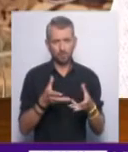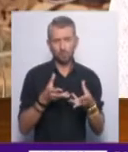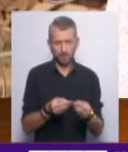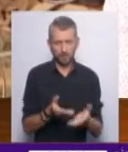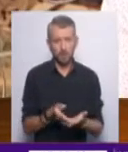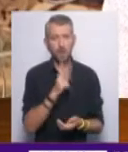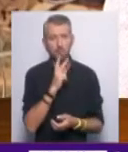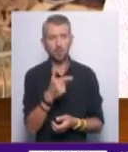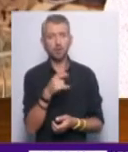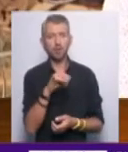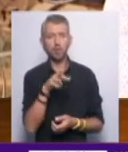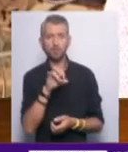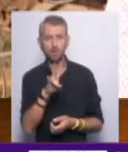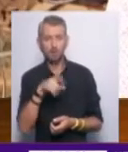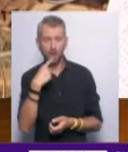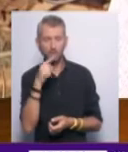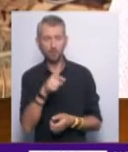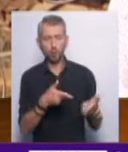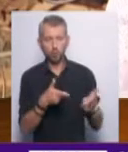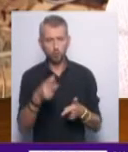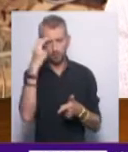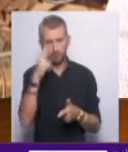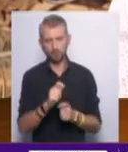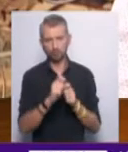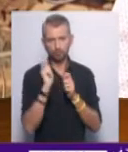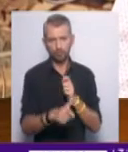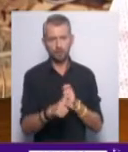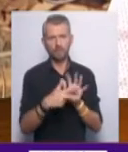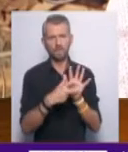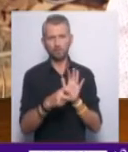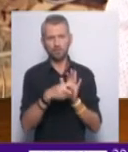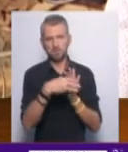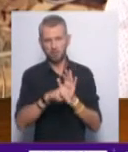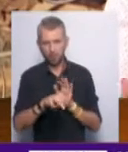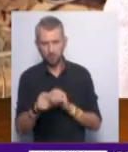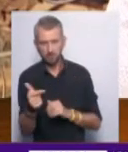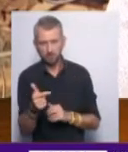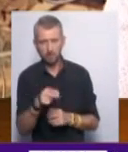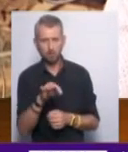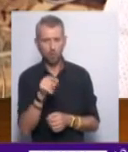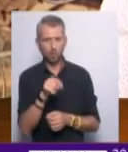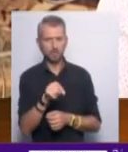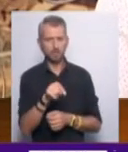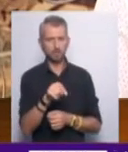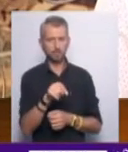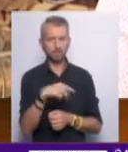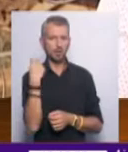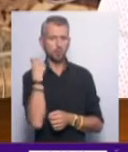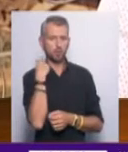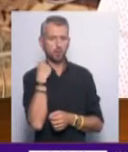Бачите, Гройсман каже, що він вже готов Києву дати там 800 чимось мільйонів по цим